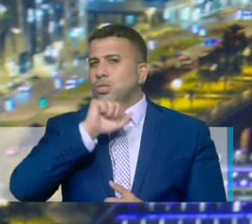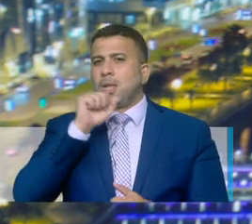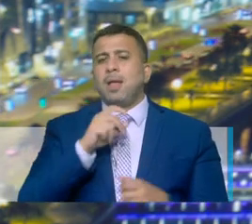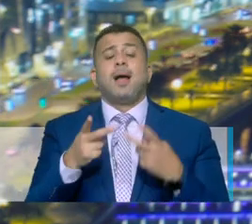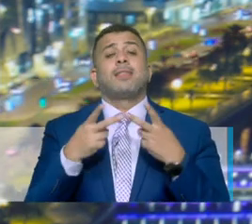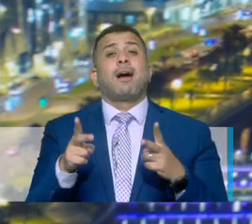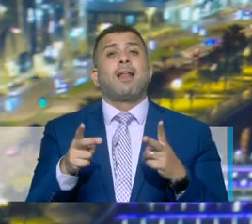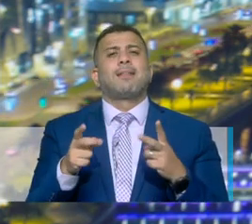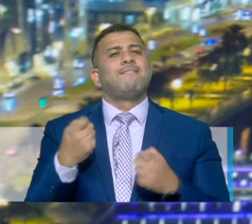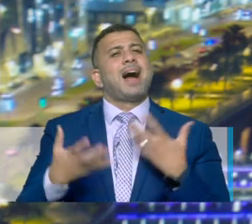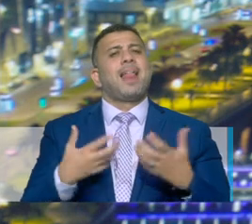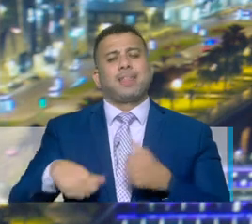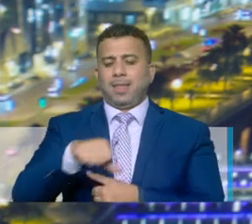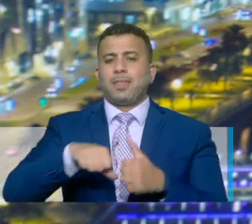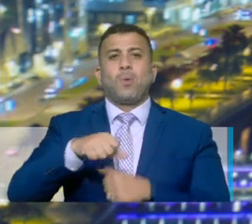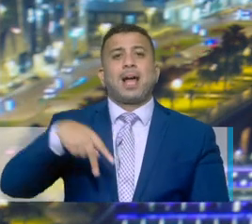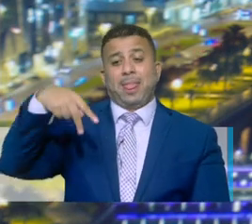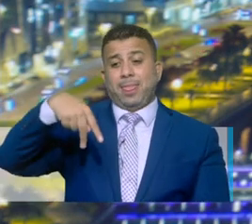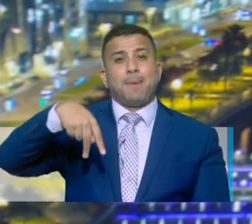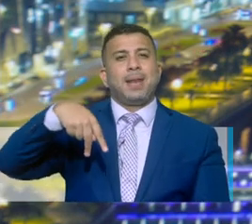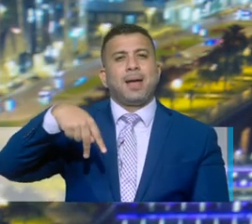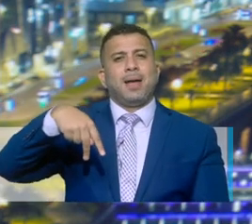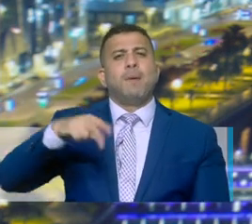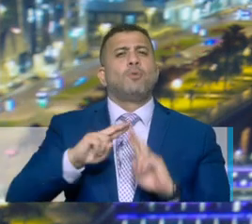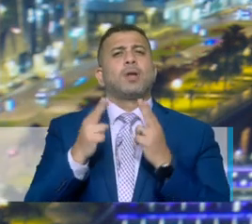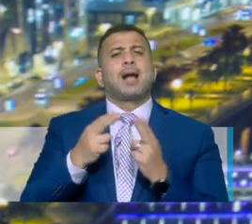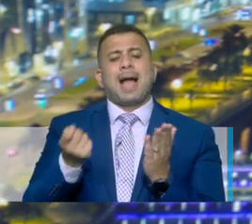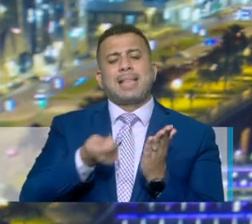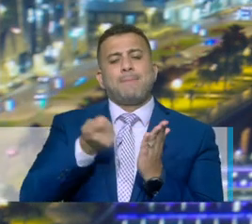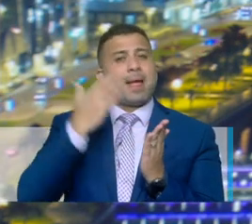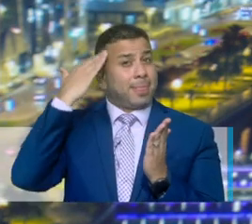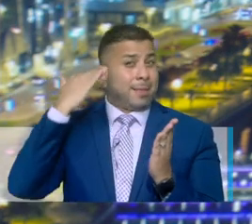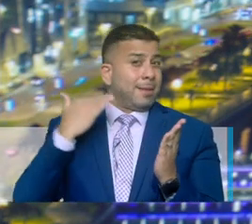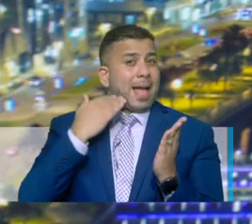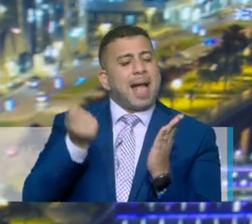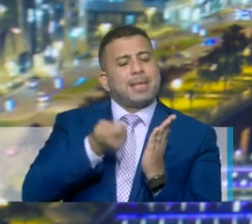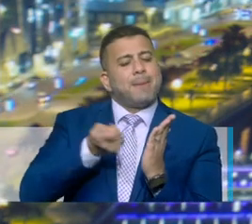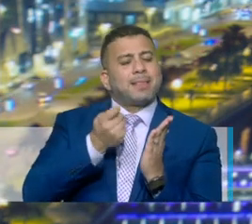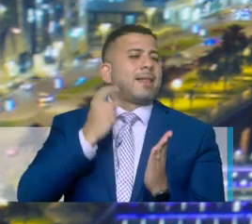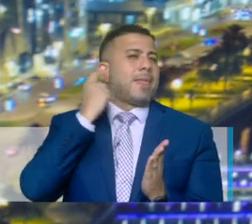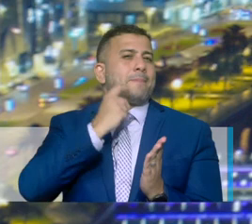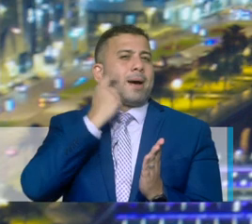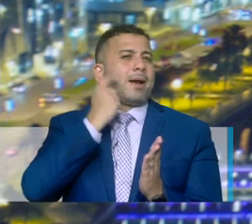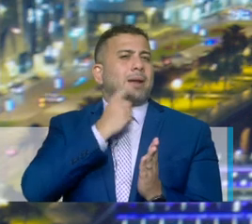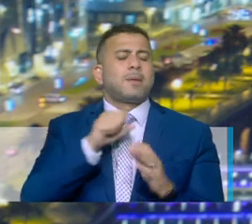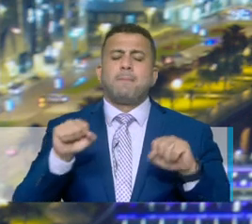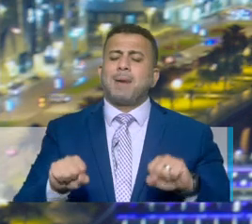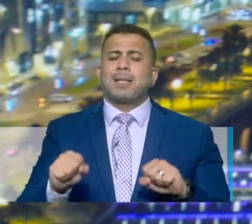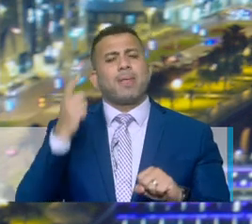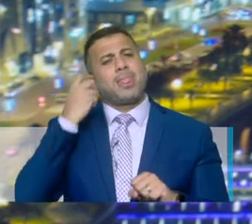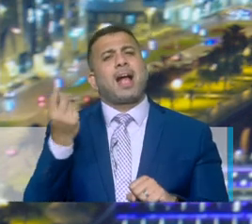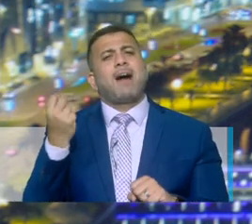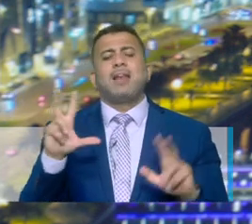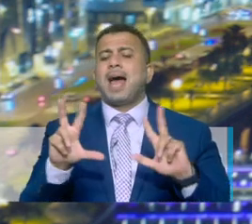لشؤون الأسرة بالشارقة، انطلقت فعاليات الدورة الثامنة من ملتقى أديبات الإمارات الذي ينظمه المكتب